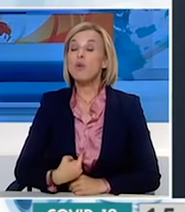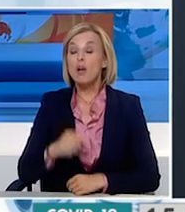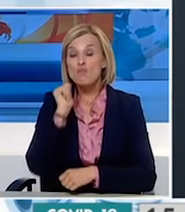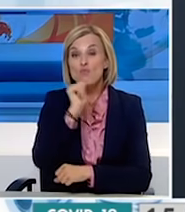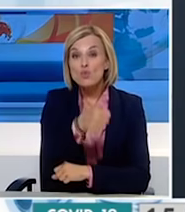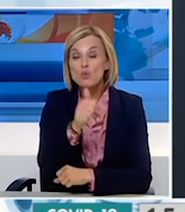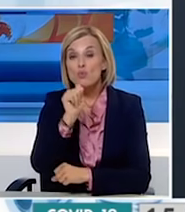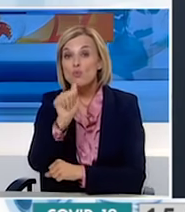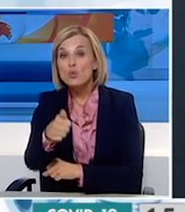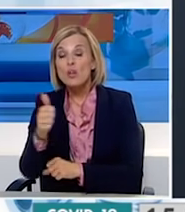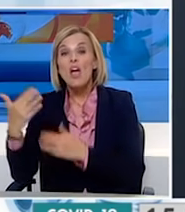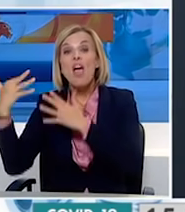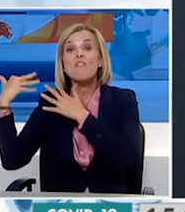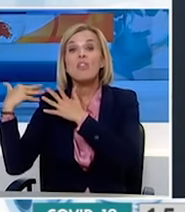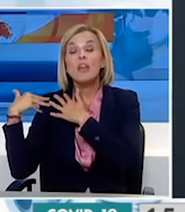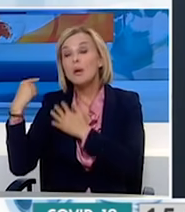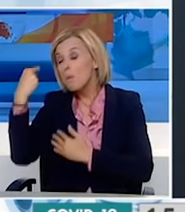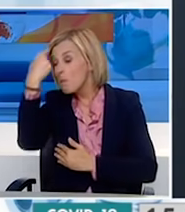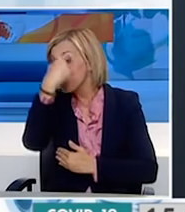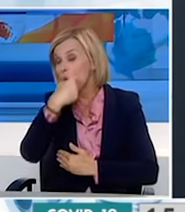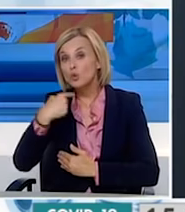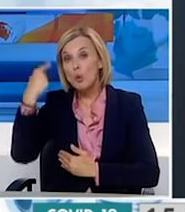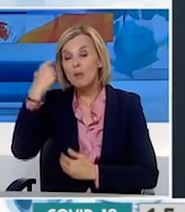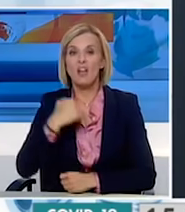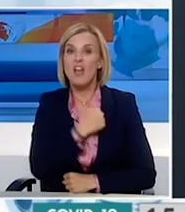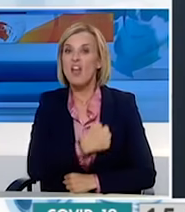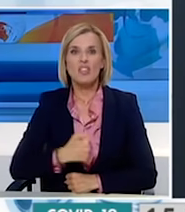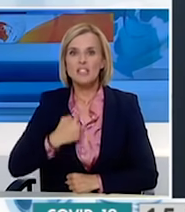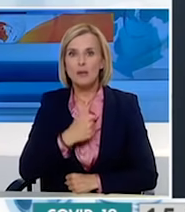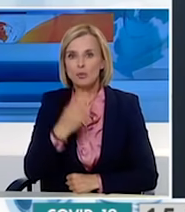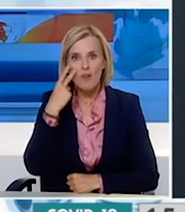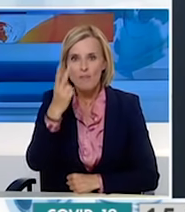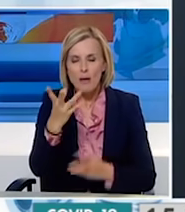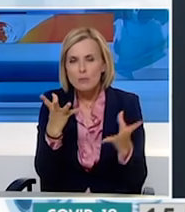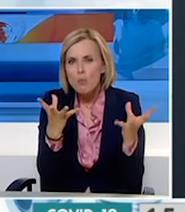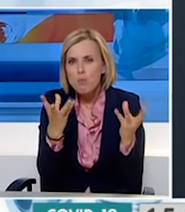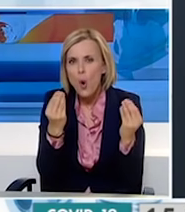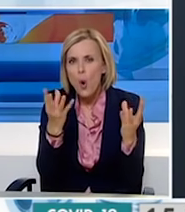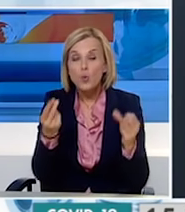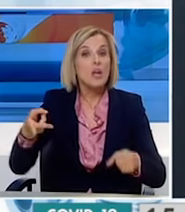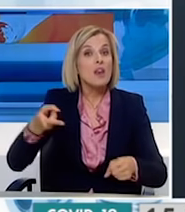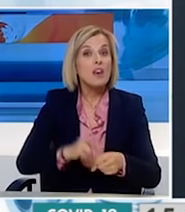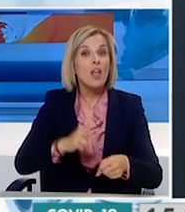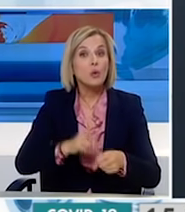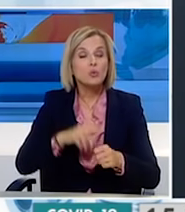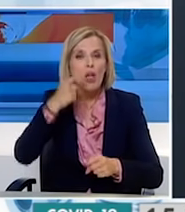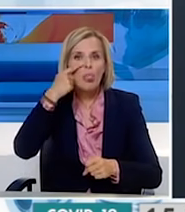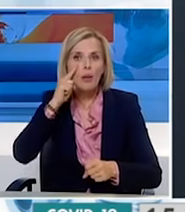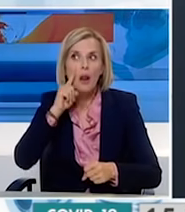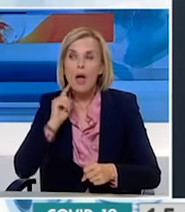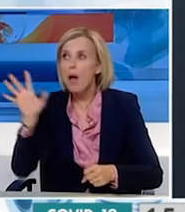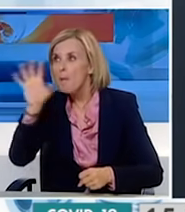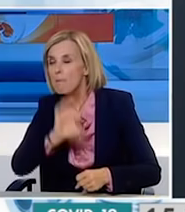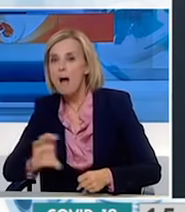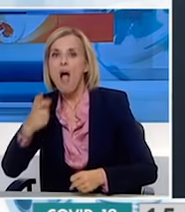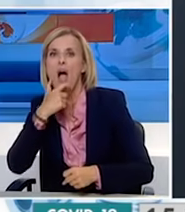αποκλειστικής κοινωνικής και ατομικής ευθύνης. Οι δραματικές εικόνες άλλων χωρών με εκατόμβες νεκρών είναι πολύ πρόσφατες για να τις ξεχνάμε.